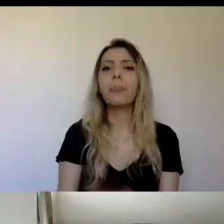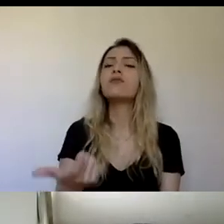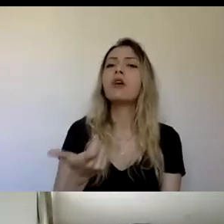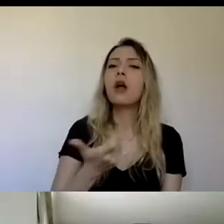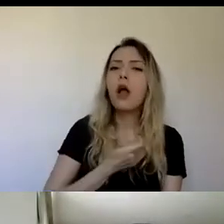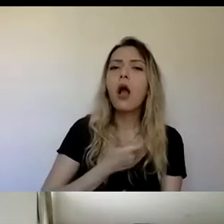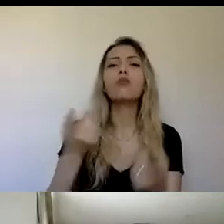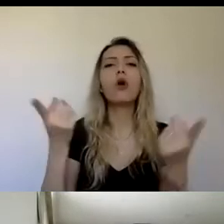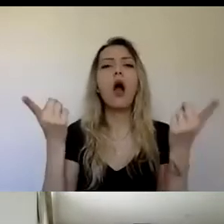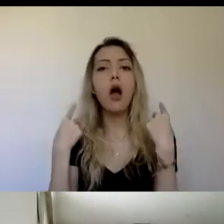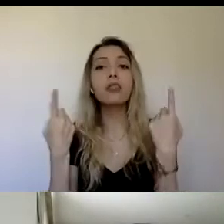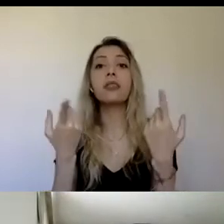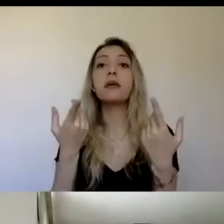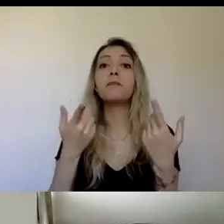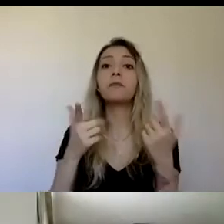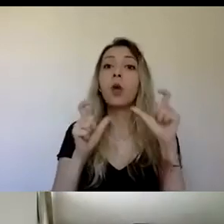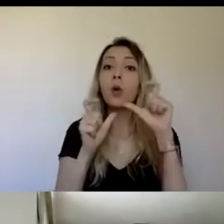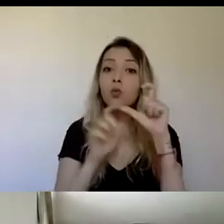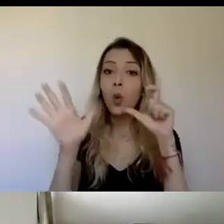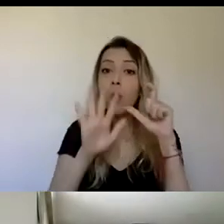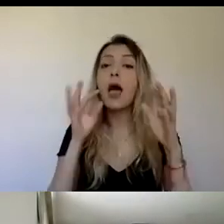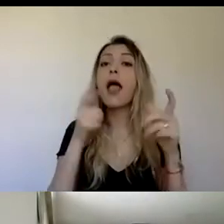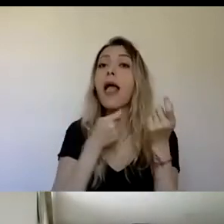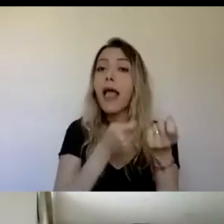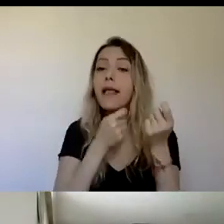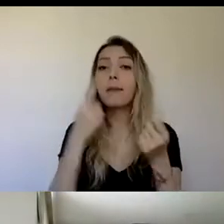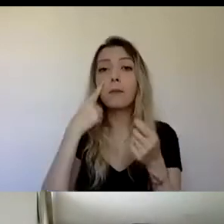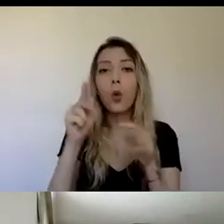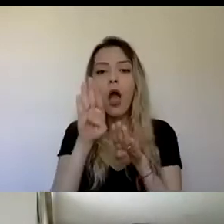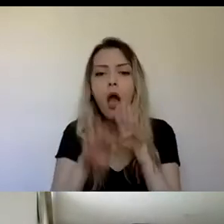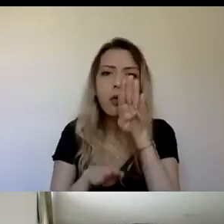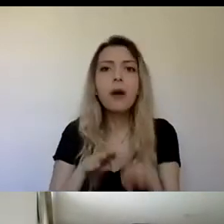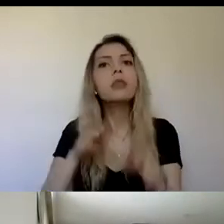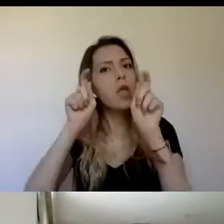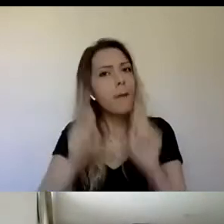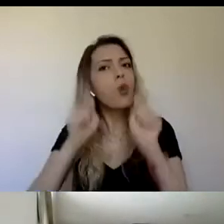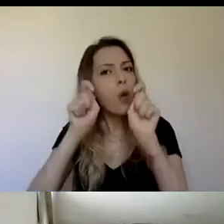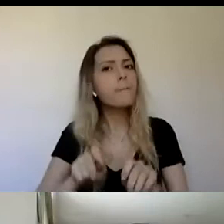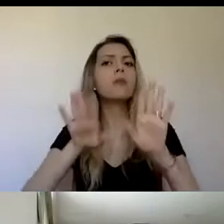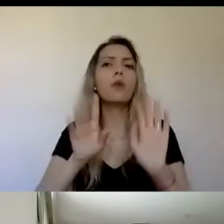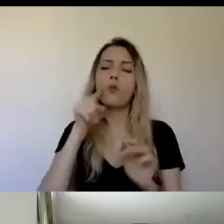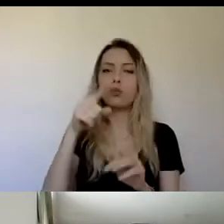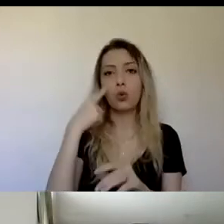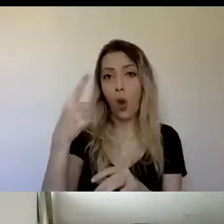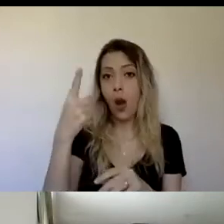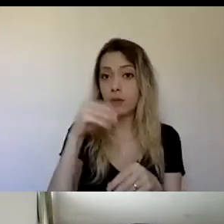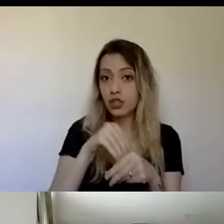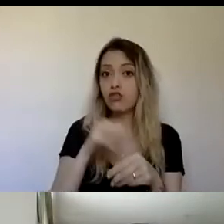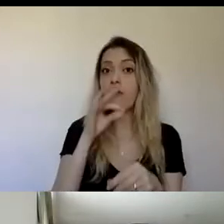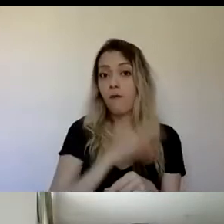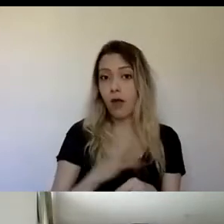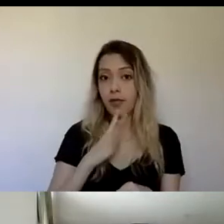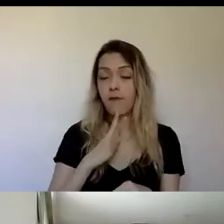adımlar atılıyor mu, atılmıyor mu diye görmemizi sağlayan. İnsan hakları yasaları, örneğin Anayasa'nın